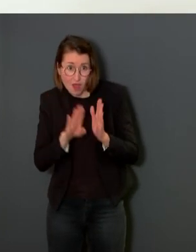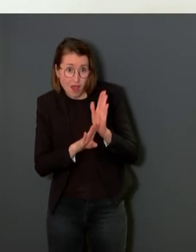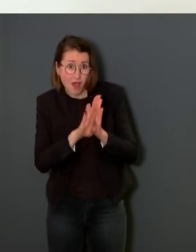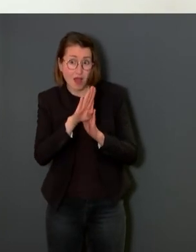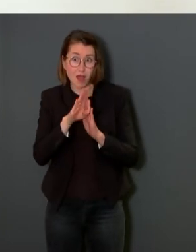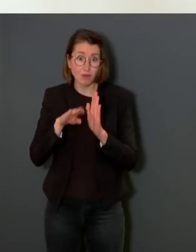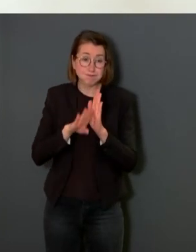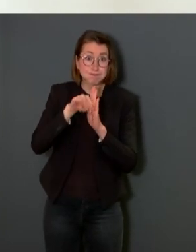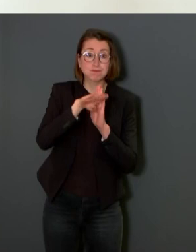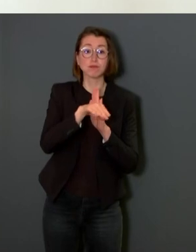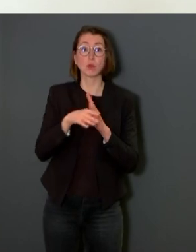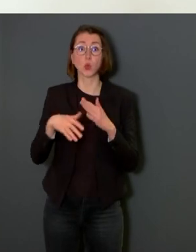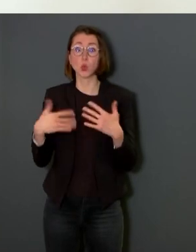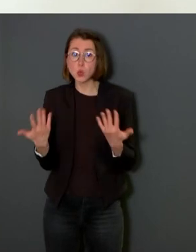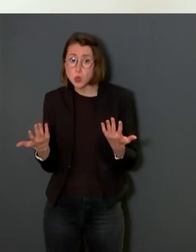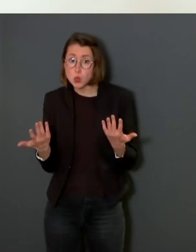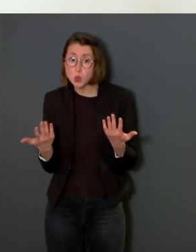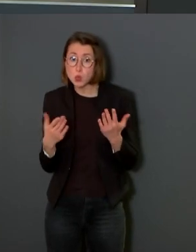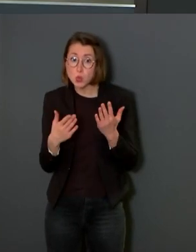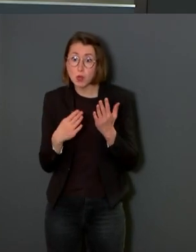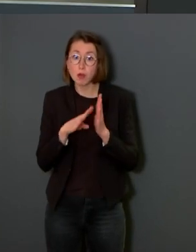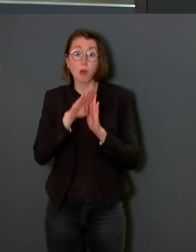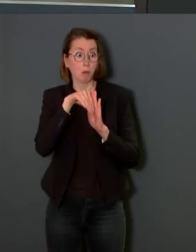peut-être qui est plus courte?